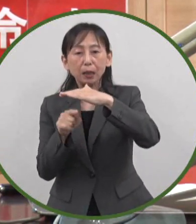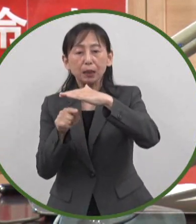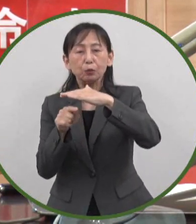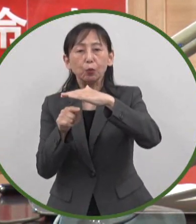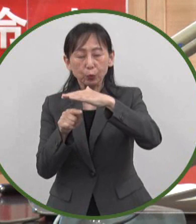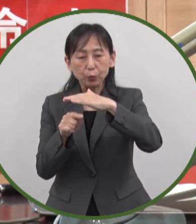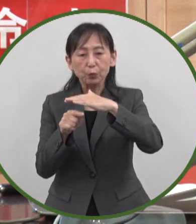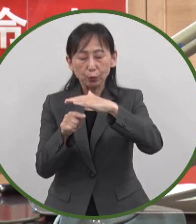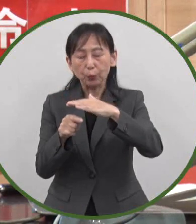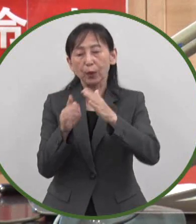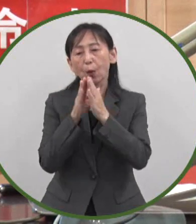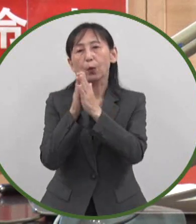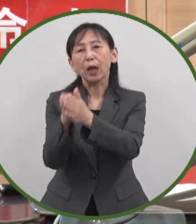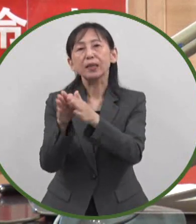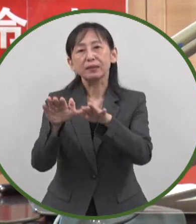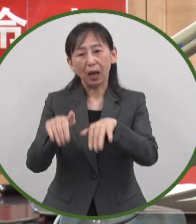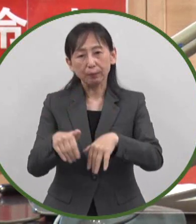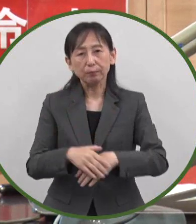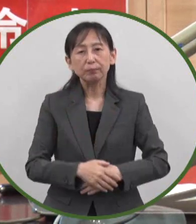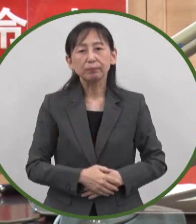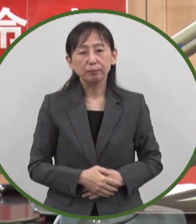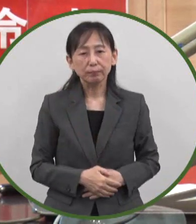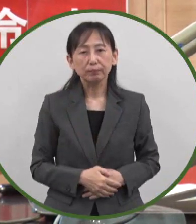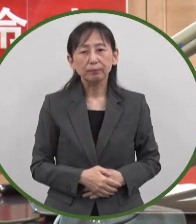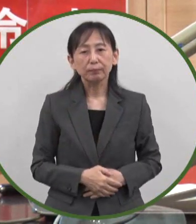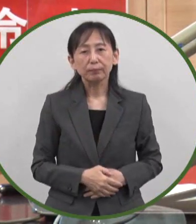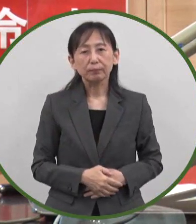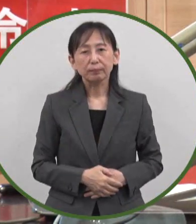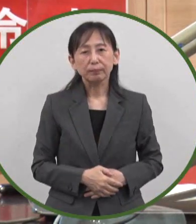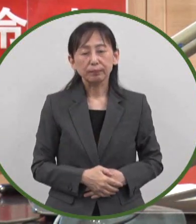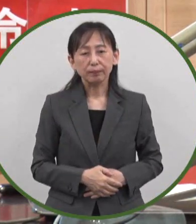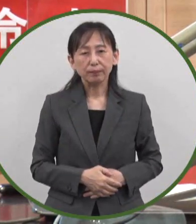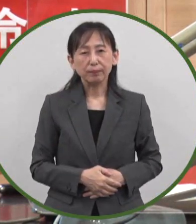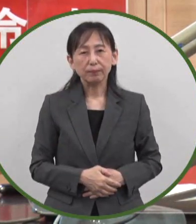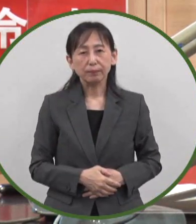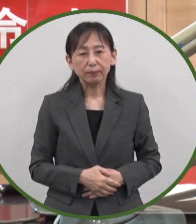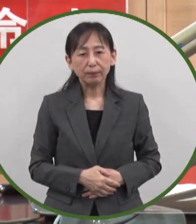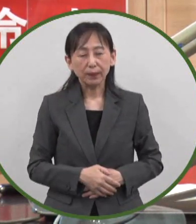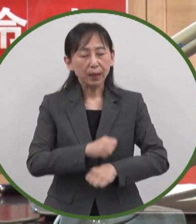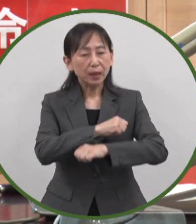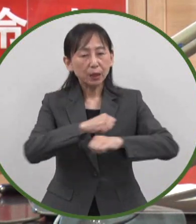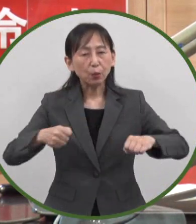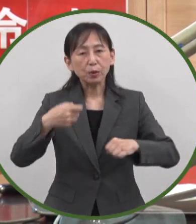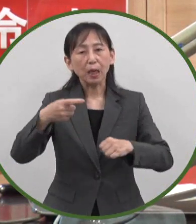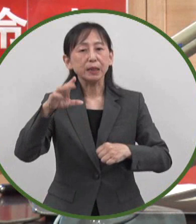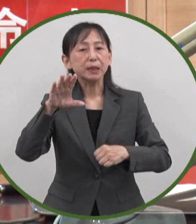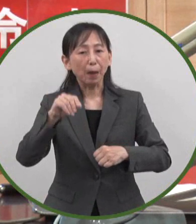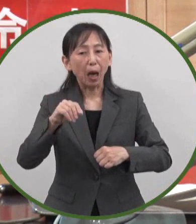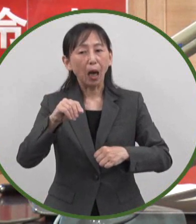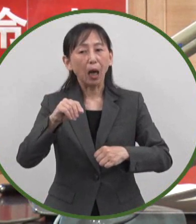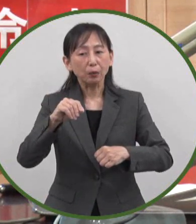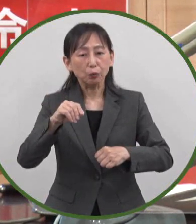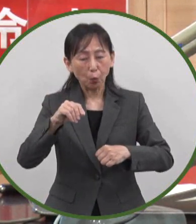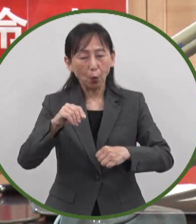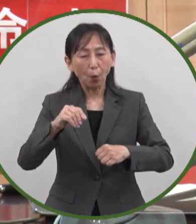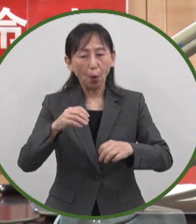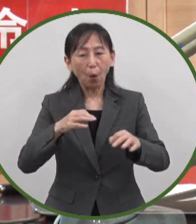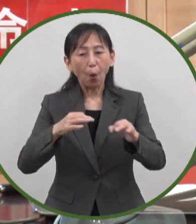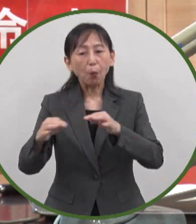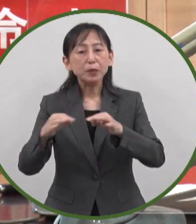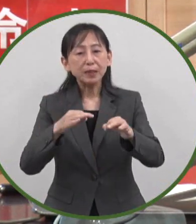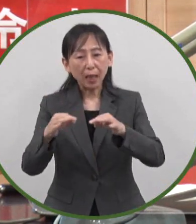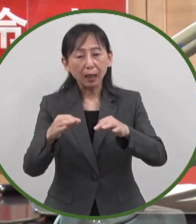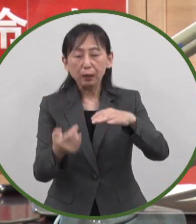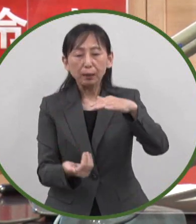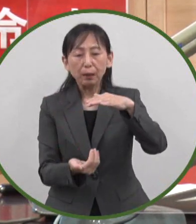そのお願いをしているわけですね。あの1万平米のお店は、まあ、営業していい